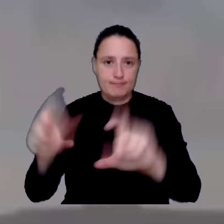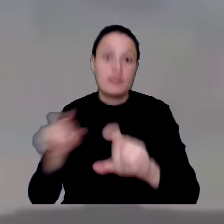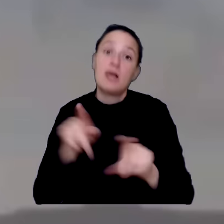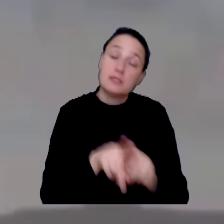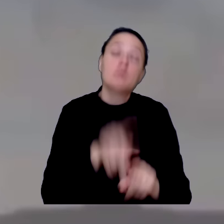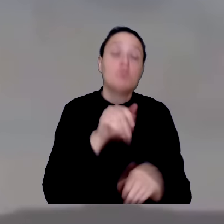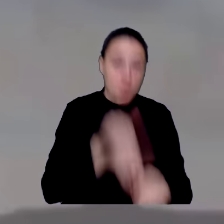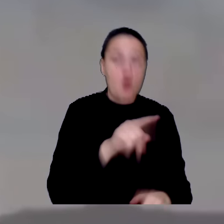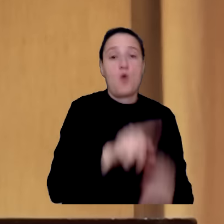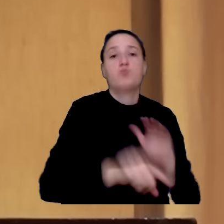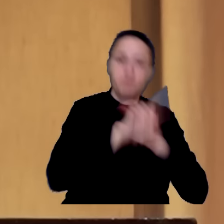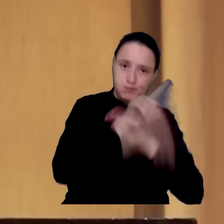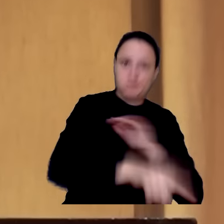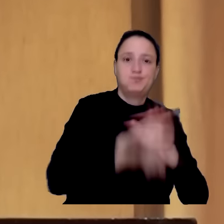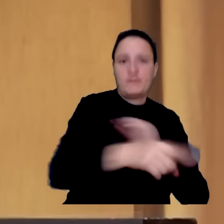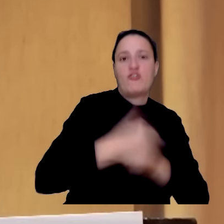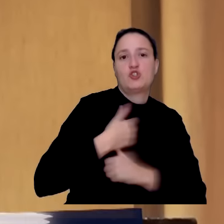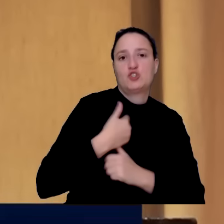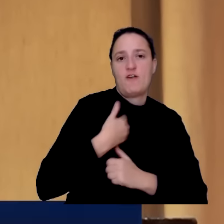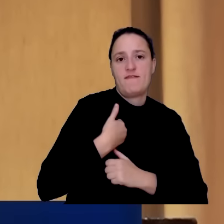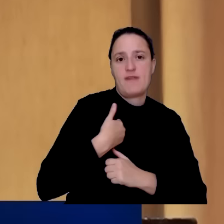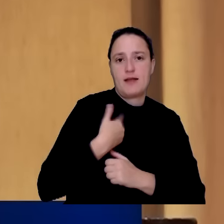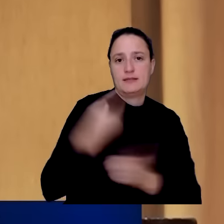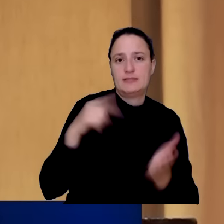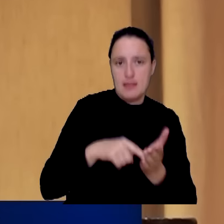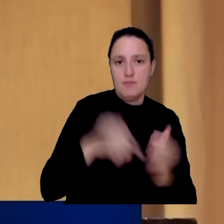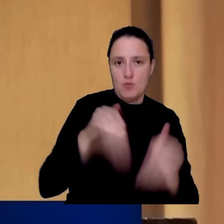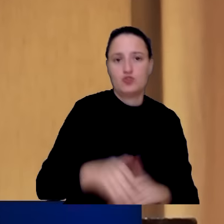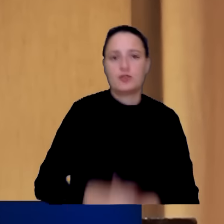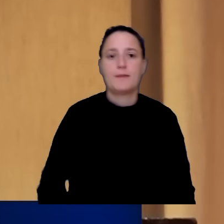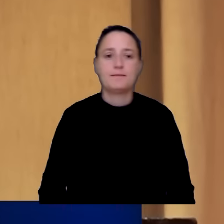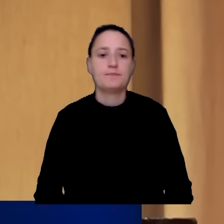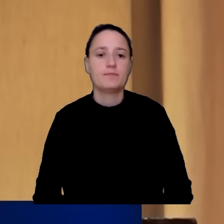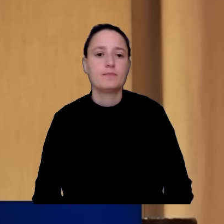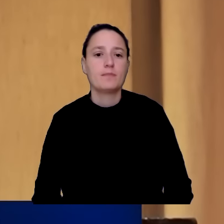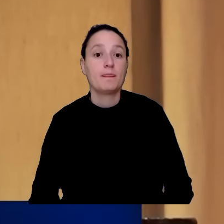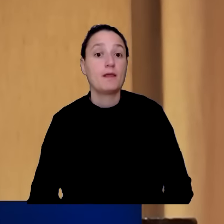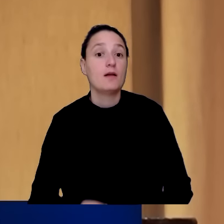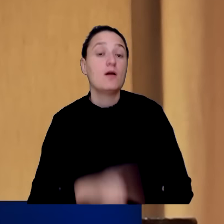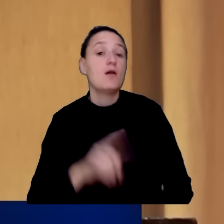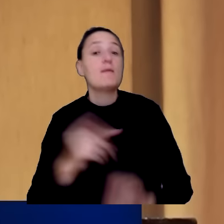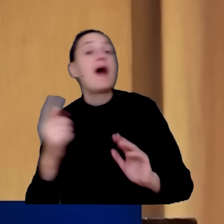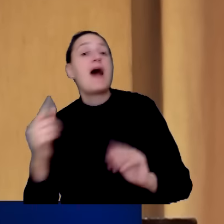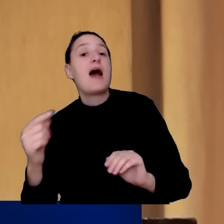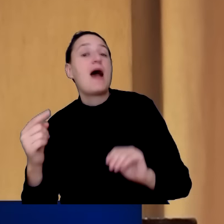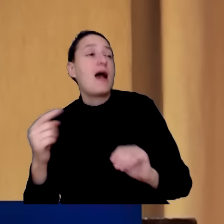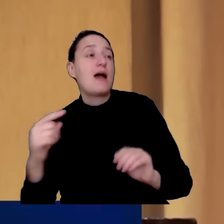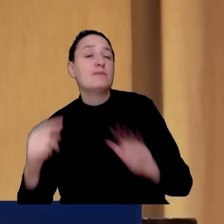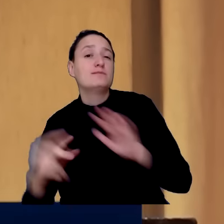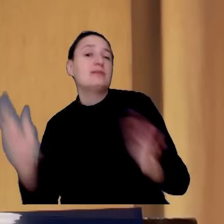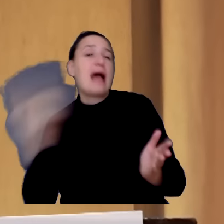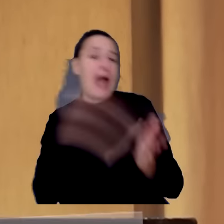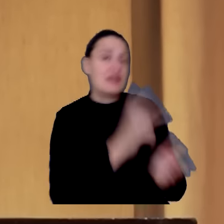pocisków balistycznych i dronów. Każdy atak na infrastrukturę Republiki Islamskiej z pewnością spotka się z bardziej